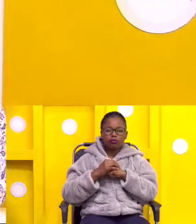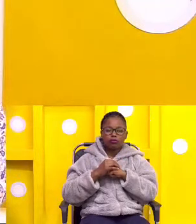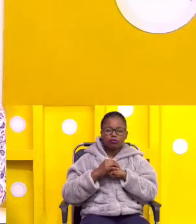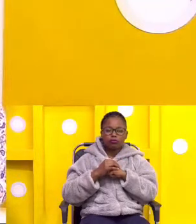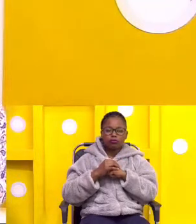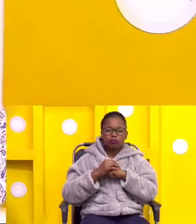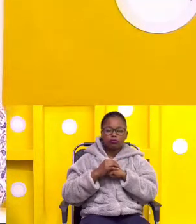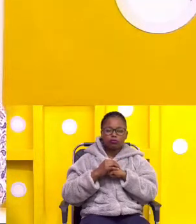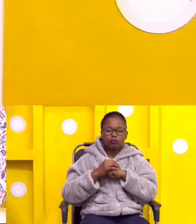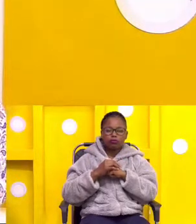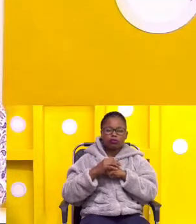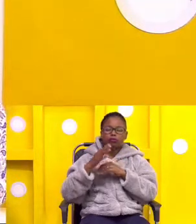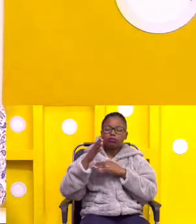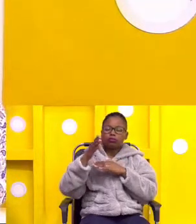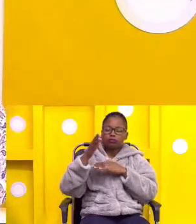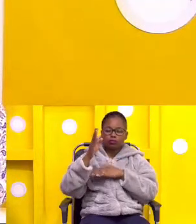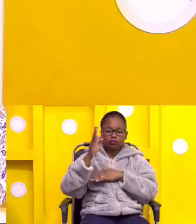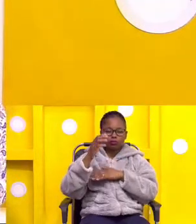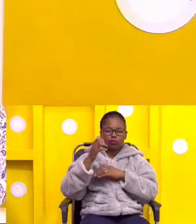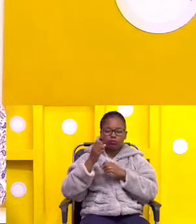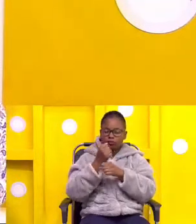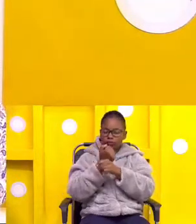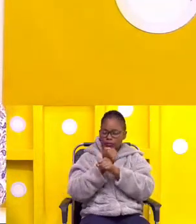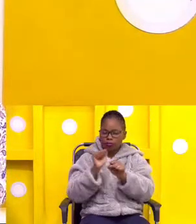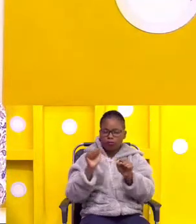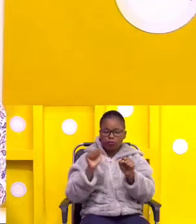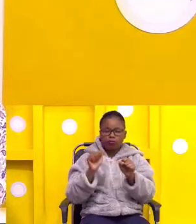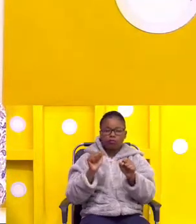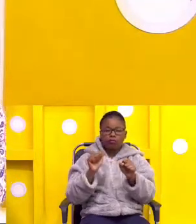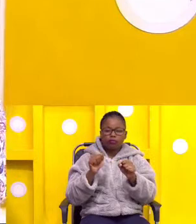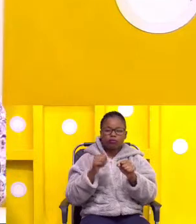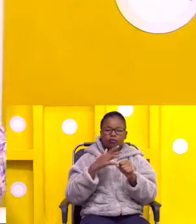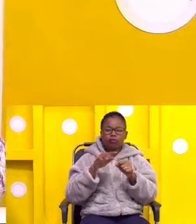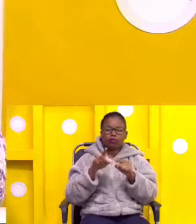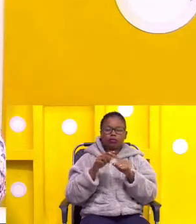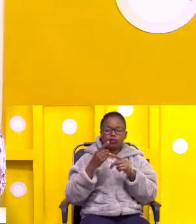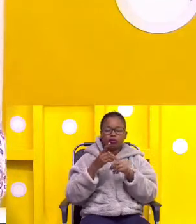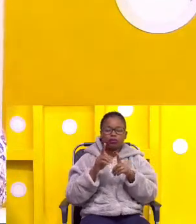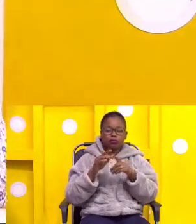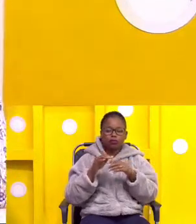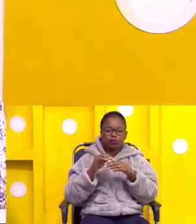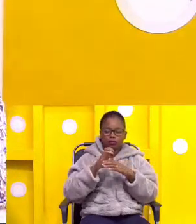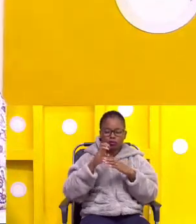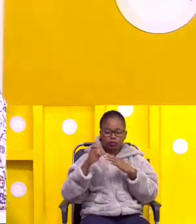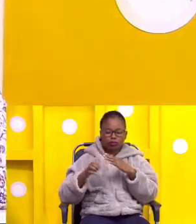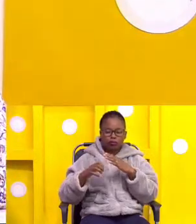kairĩtu kau Ngai nĩakohorire na gagĩthoma na gakĩrĩkia.